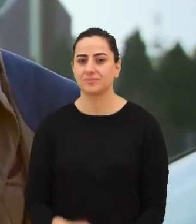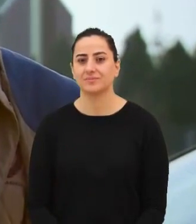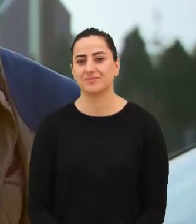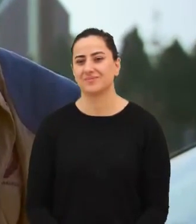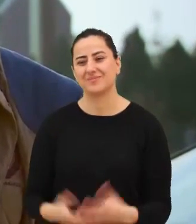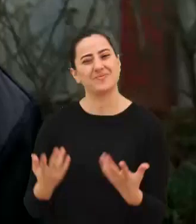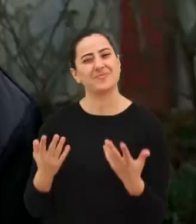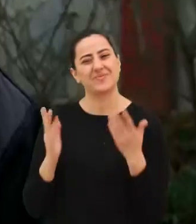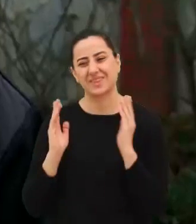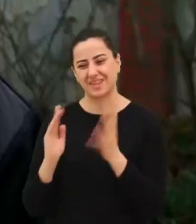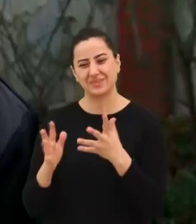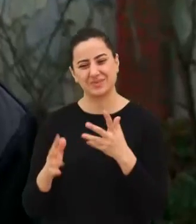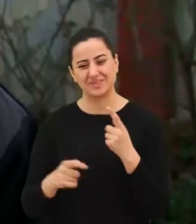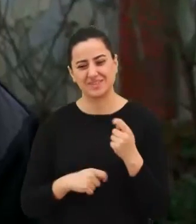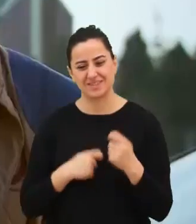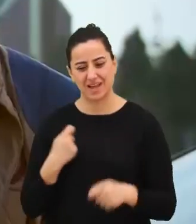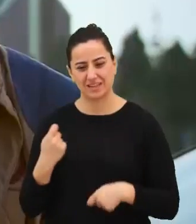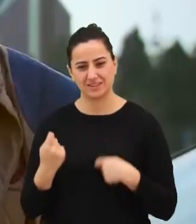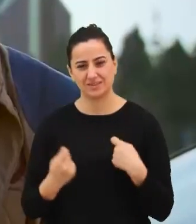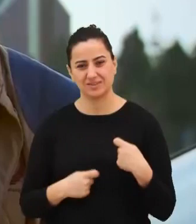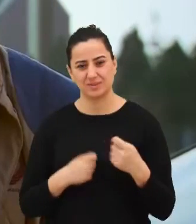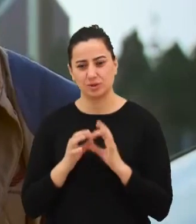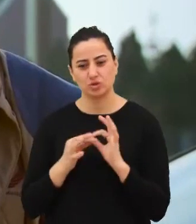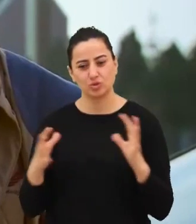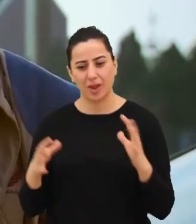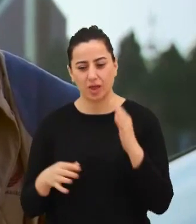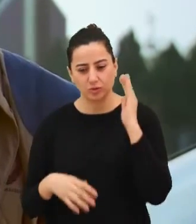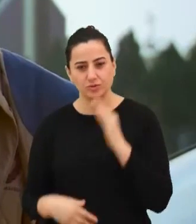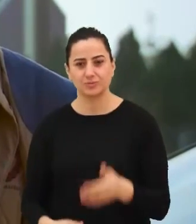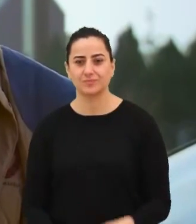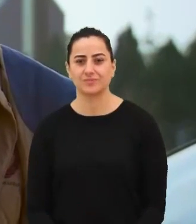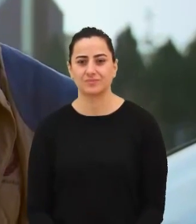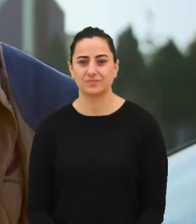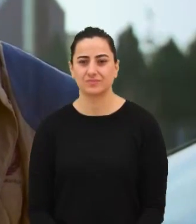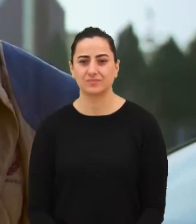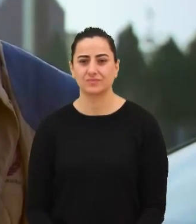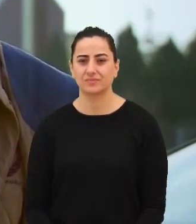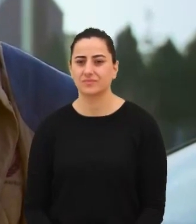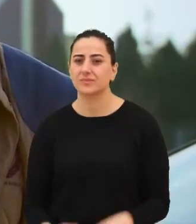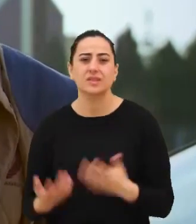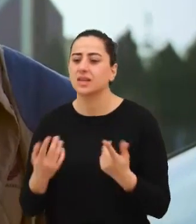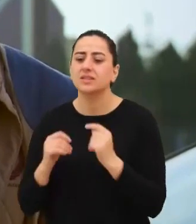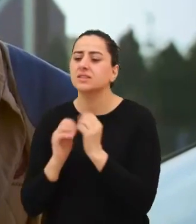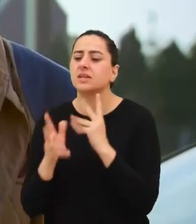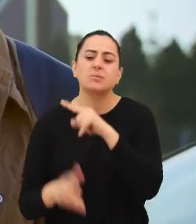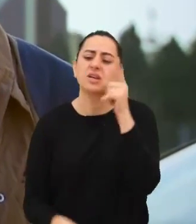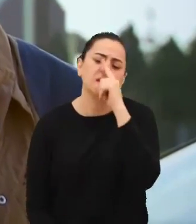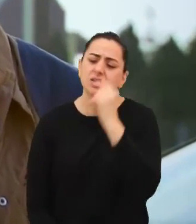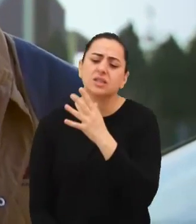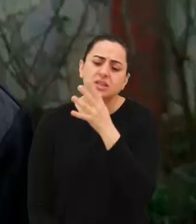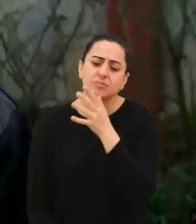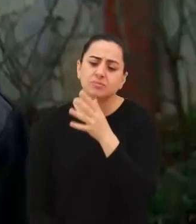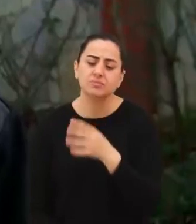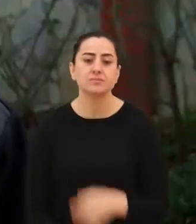Ya beni saçma saçma cümleler kurmak zorunda bıraktırma Şükrü. Neymiş şu senden sıra alan kişi? Onu öğrenmek